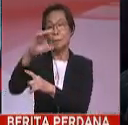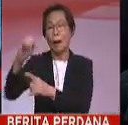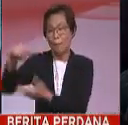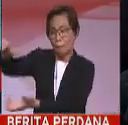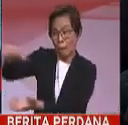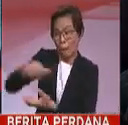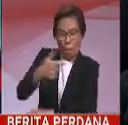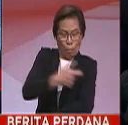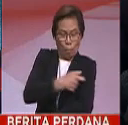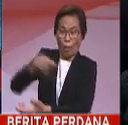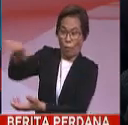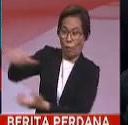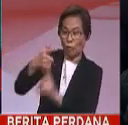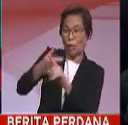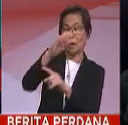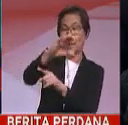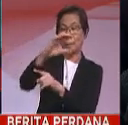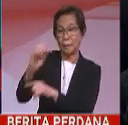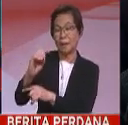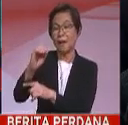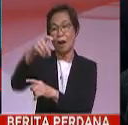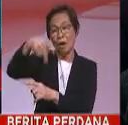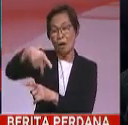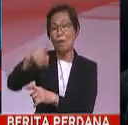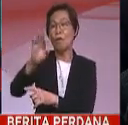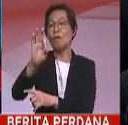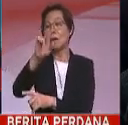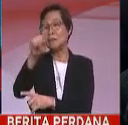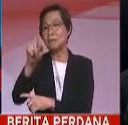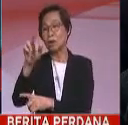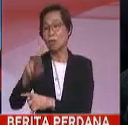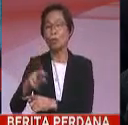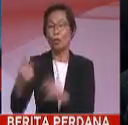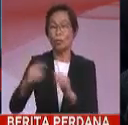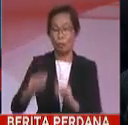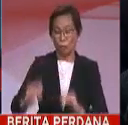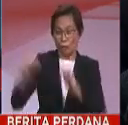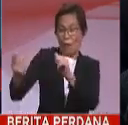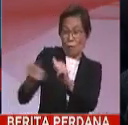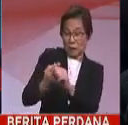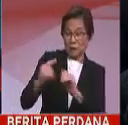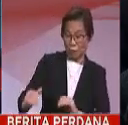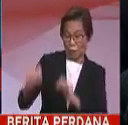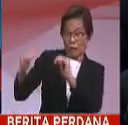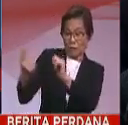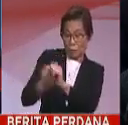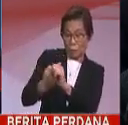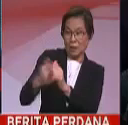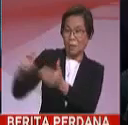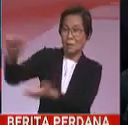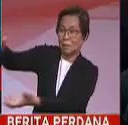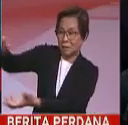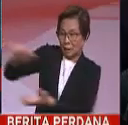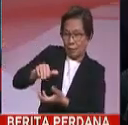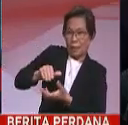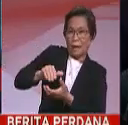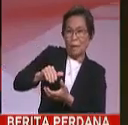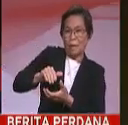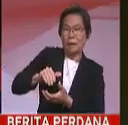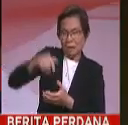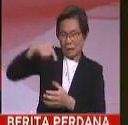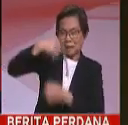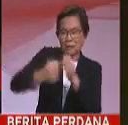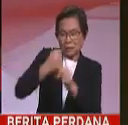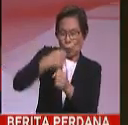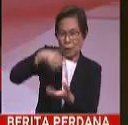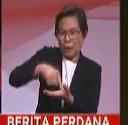Pfizer untuk dos untuk fasa pertama yang akan sampai Q1 this year lah. Yeah.